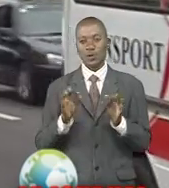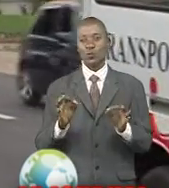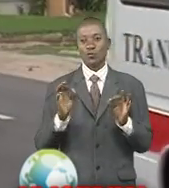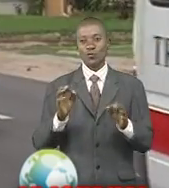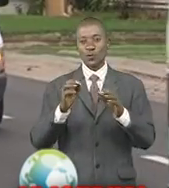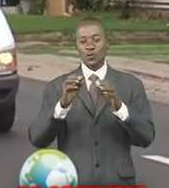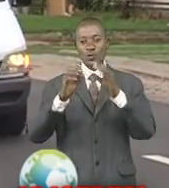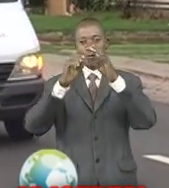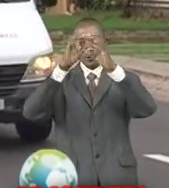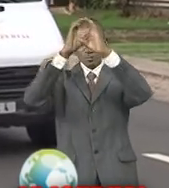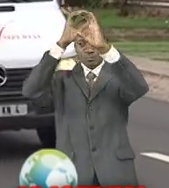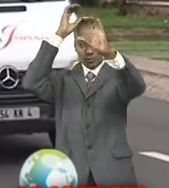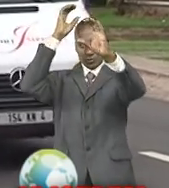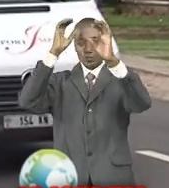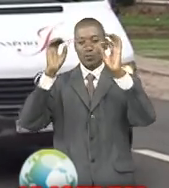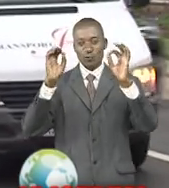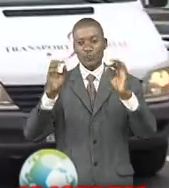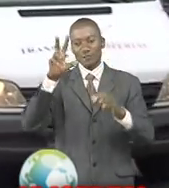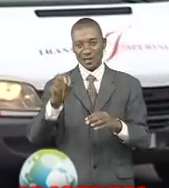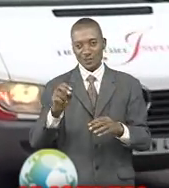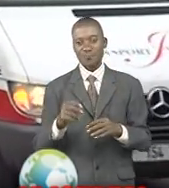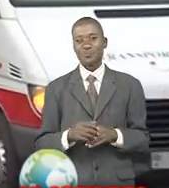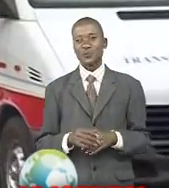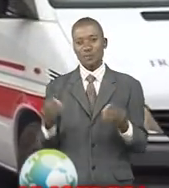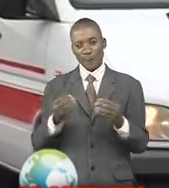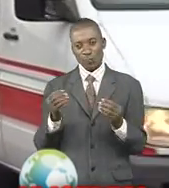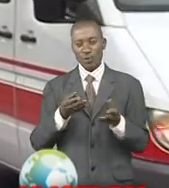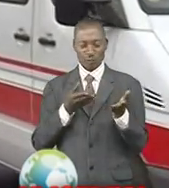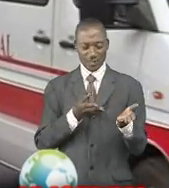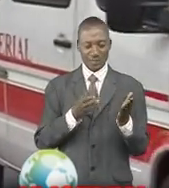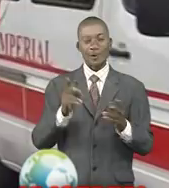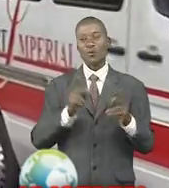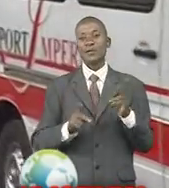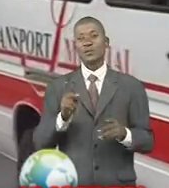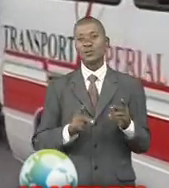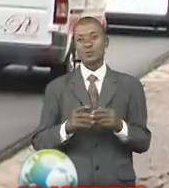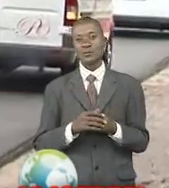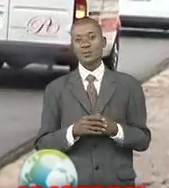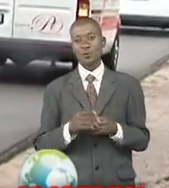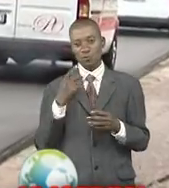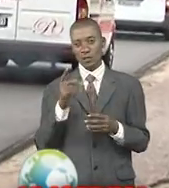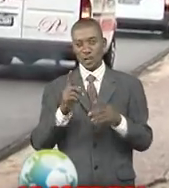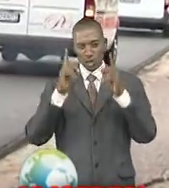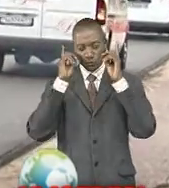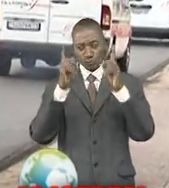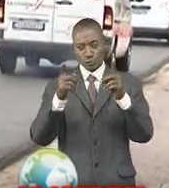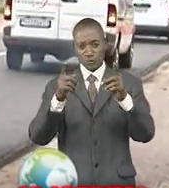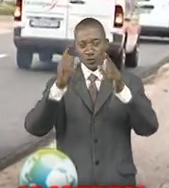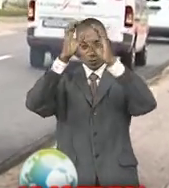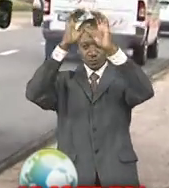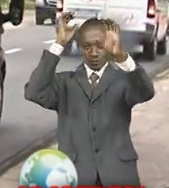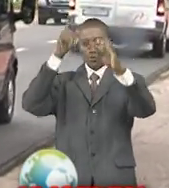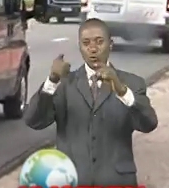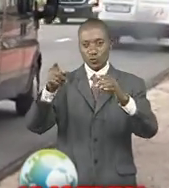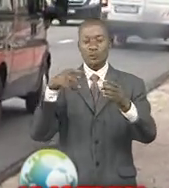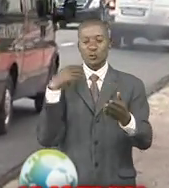Princesse Odette Investiment Group répond à l'appel du chef de l'État, Joseph Kabila Kabongé, avec ce premier lot de bus d'un confort digne des